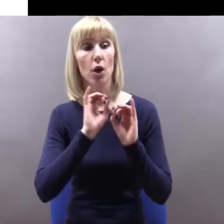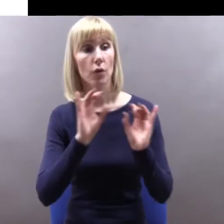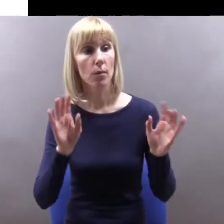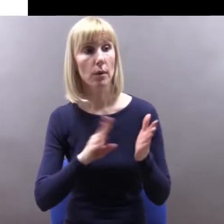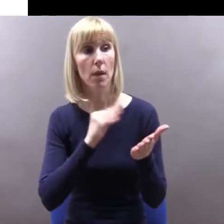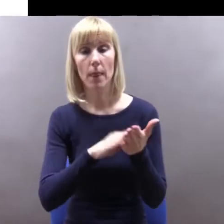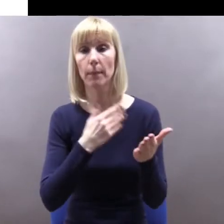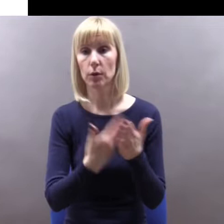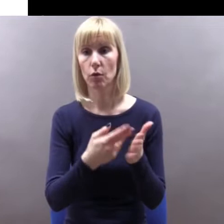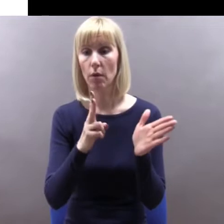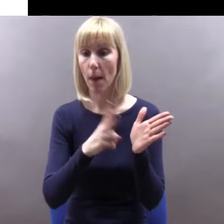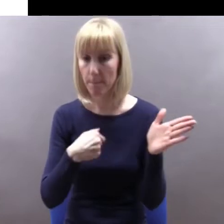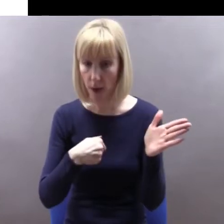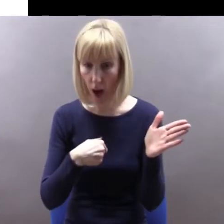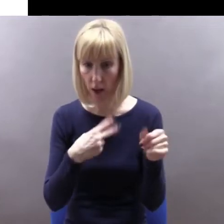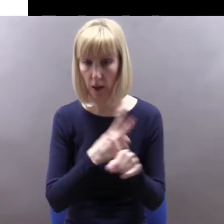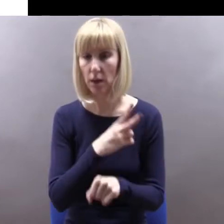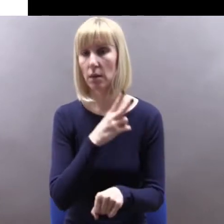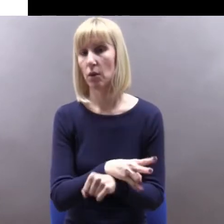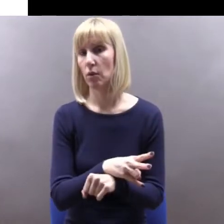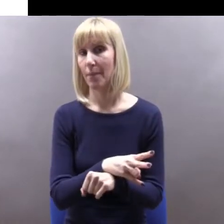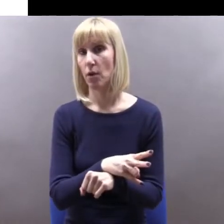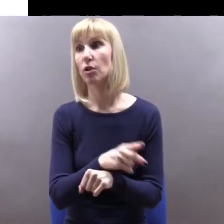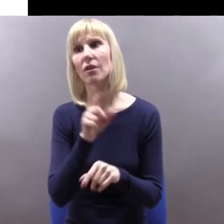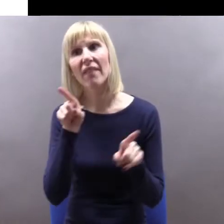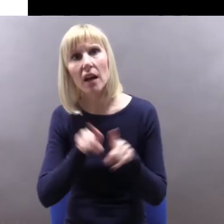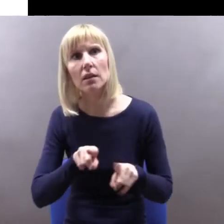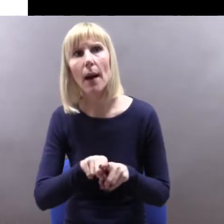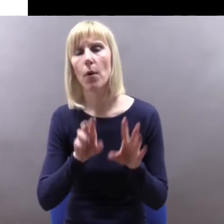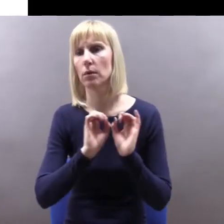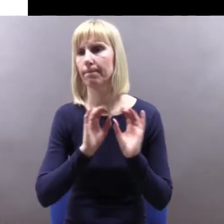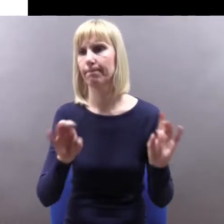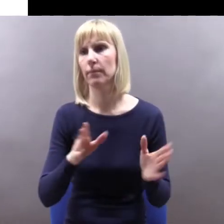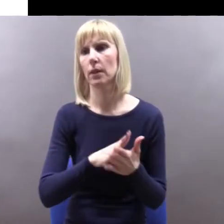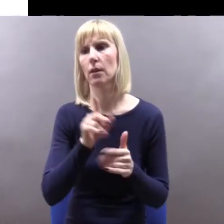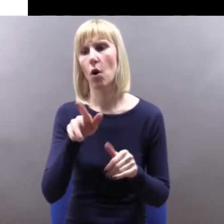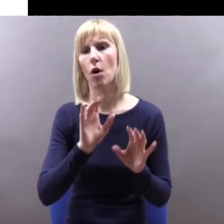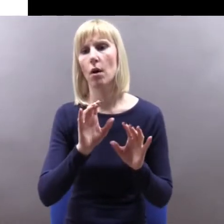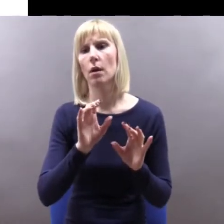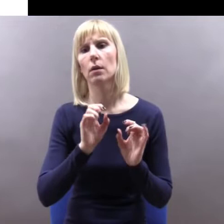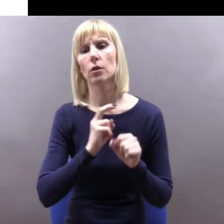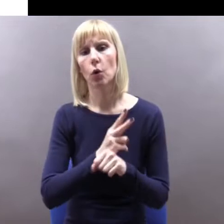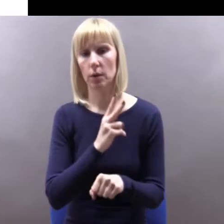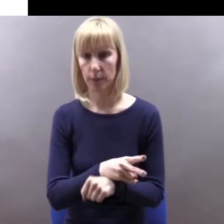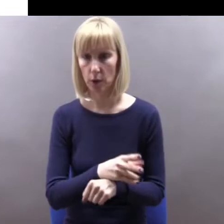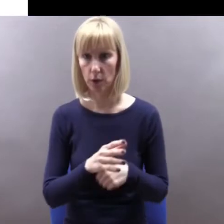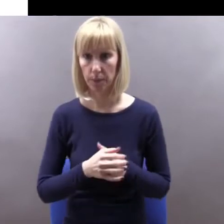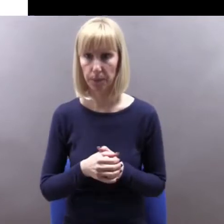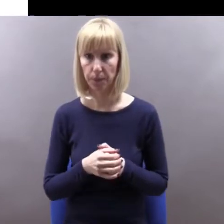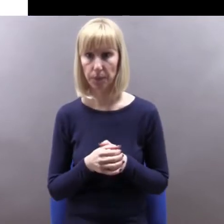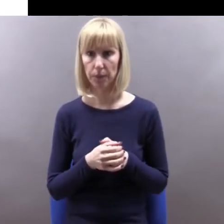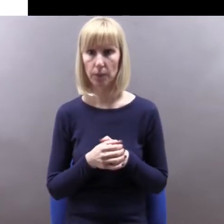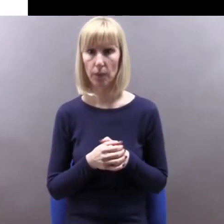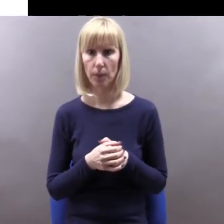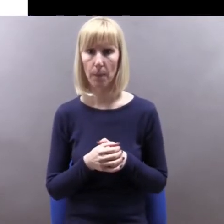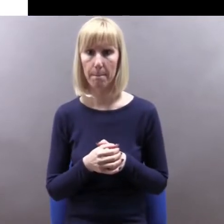ci, którzy chcą nasze muzeum zwiedzić, wiedzą, że są platformy, bo taka informacja wisi na stronie internetowej, to jeżeli nam